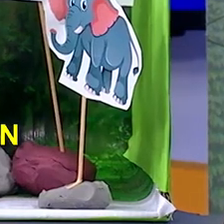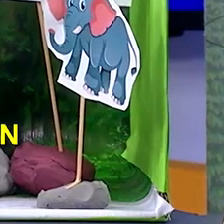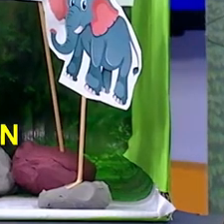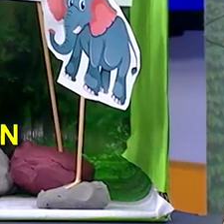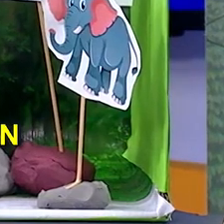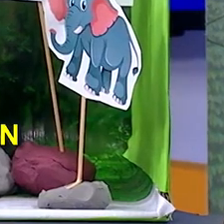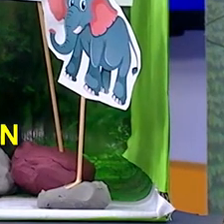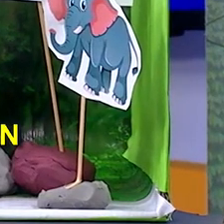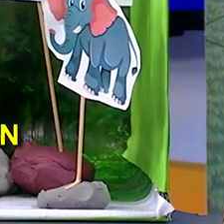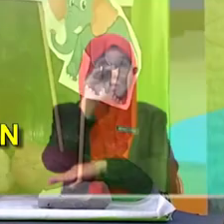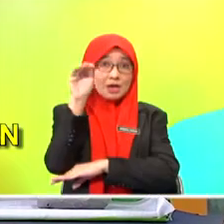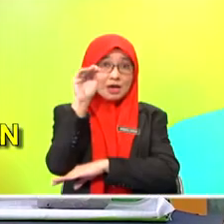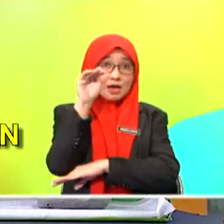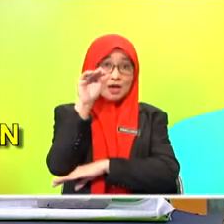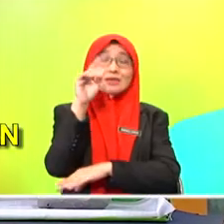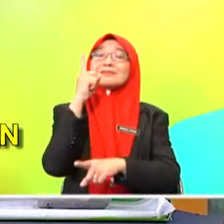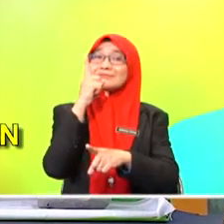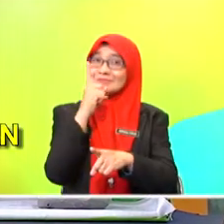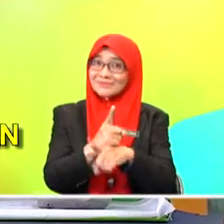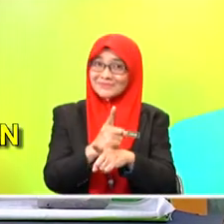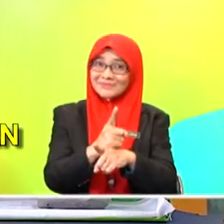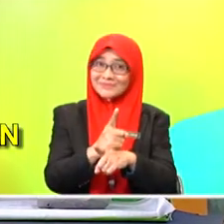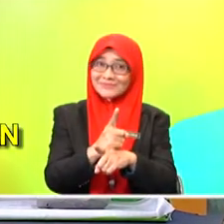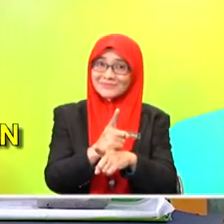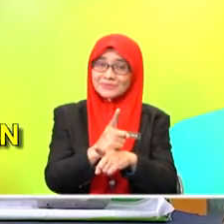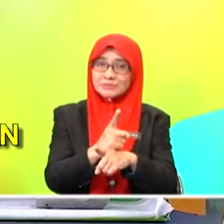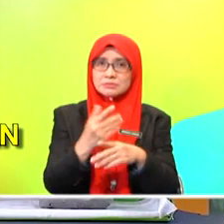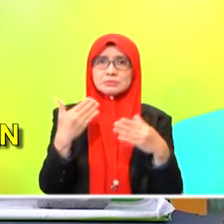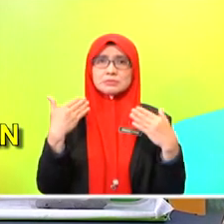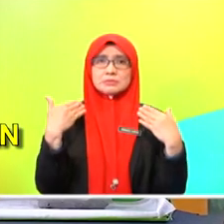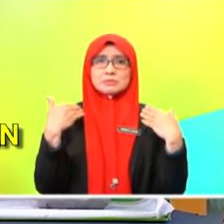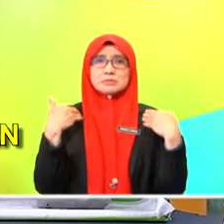dan juga ular betul. Kat situ ada satu salah lah Ria.